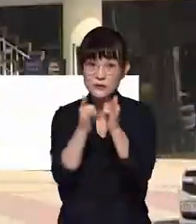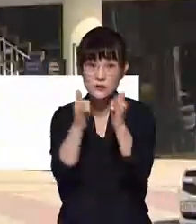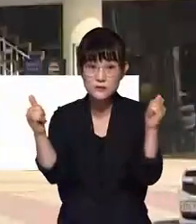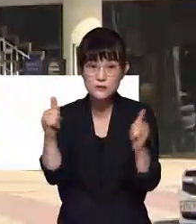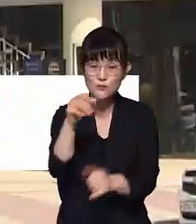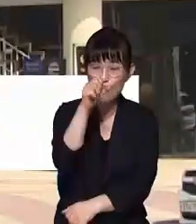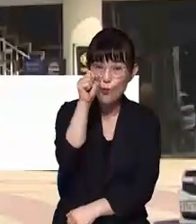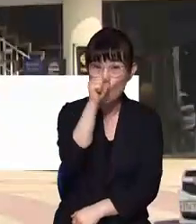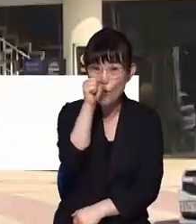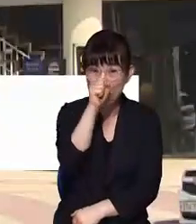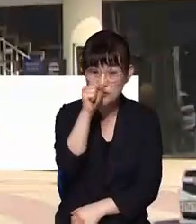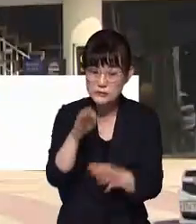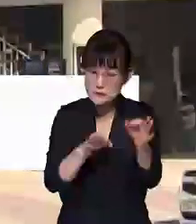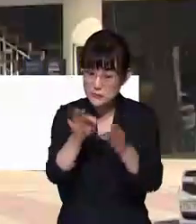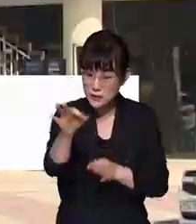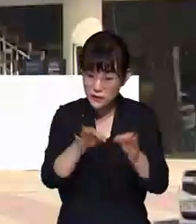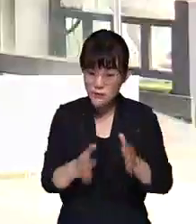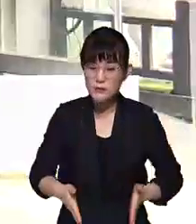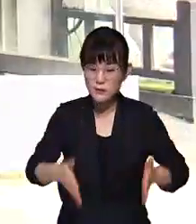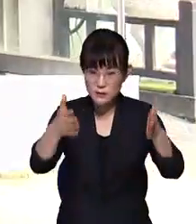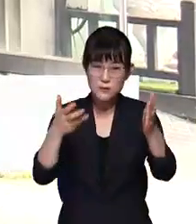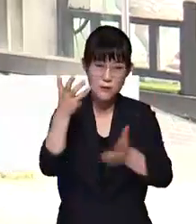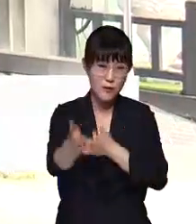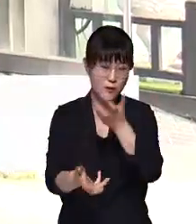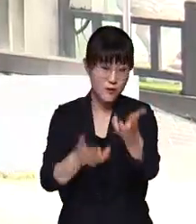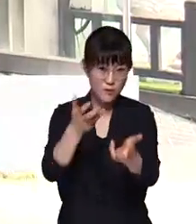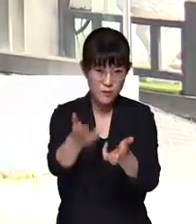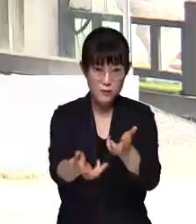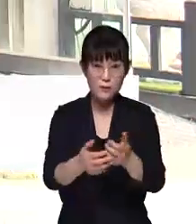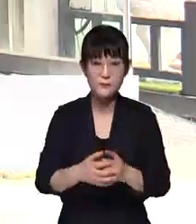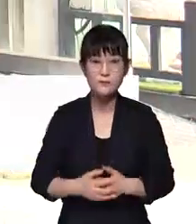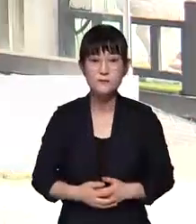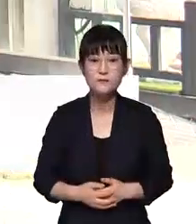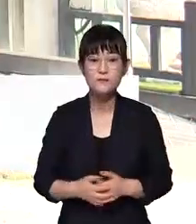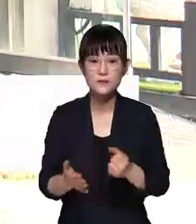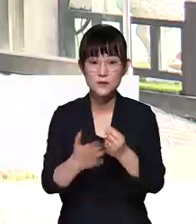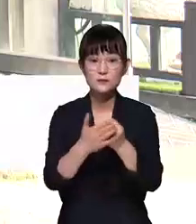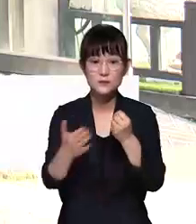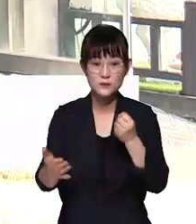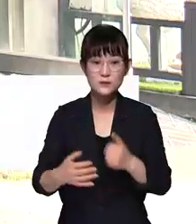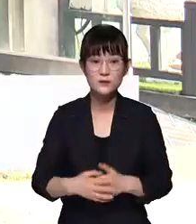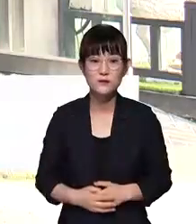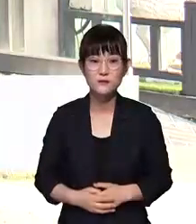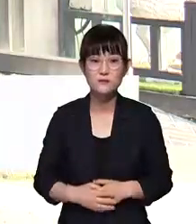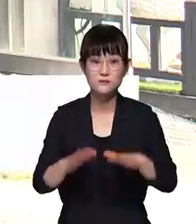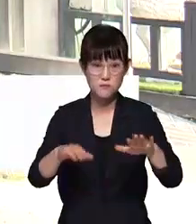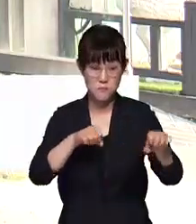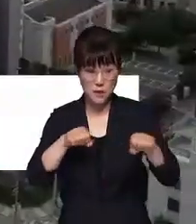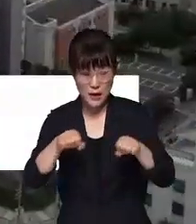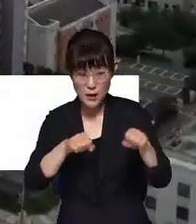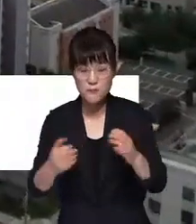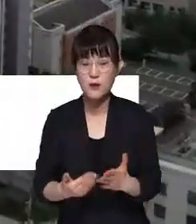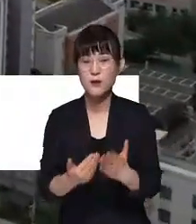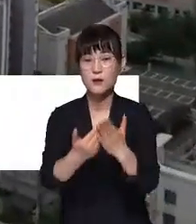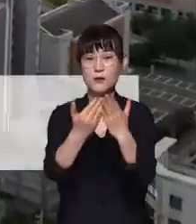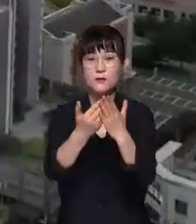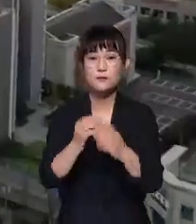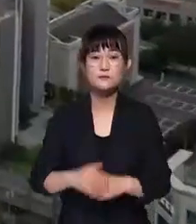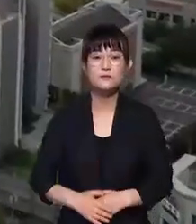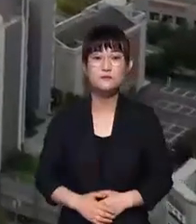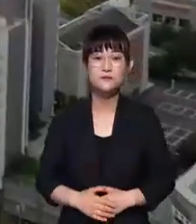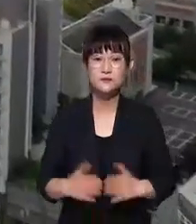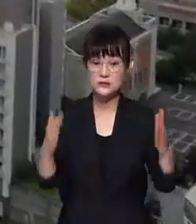좋아하는 상가들이 많이 들어오기 시작했죠 그러다 보니까 이제 좀 해지고